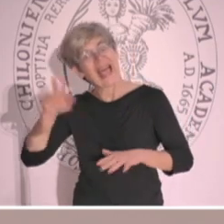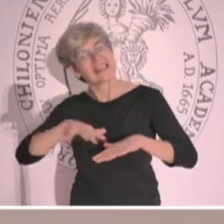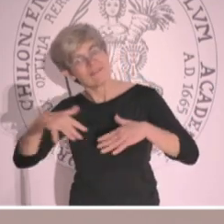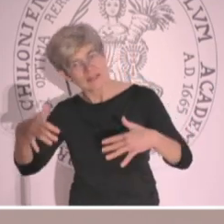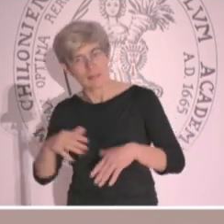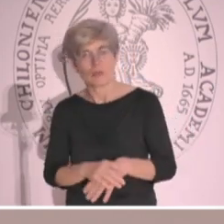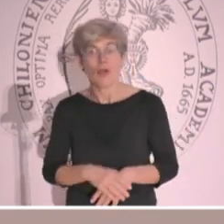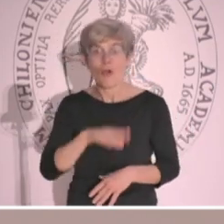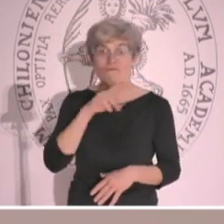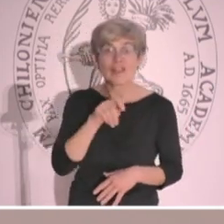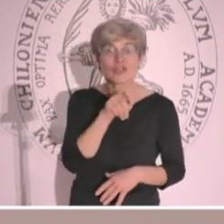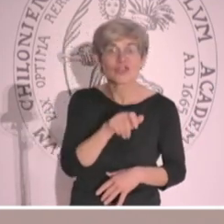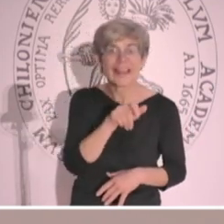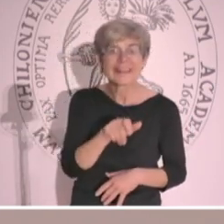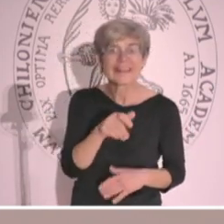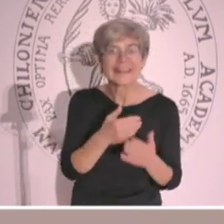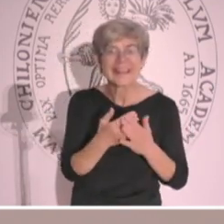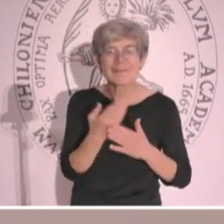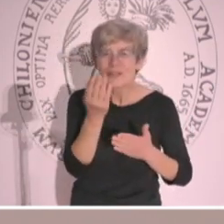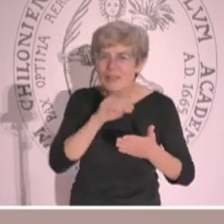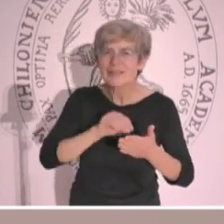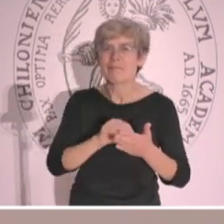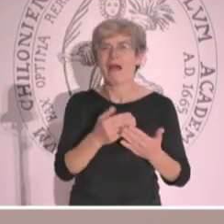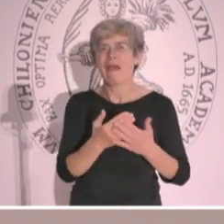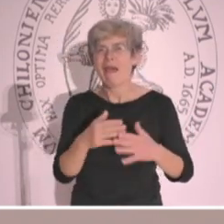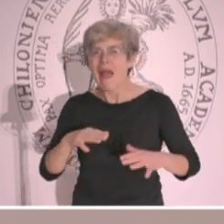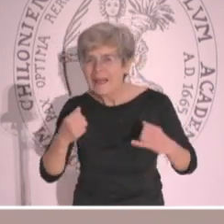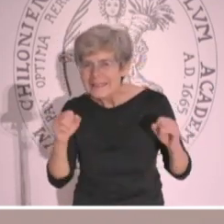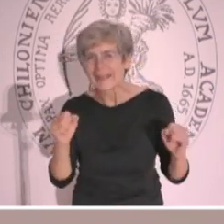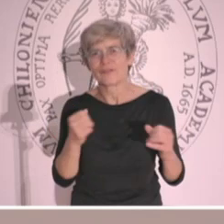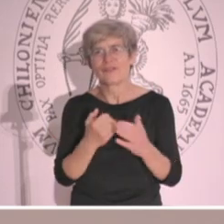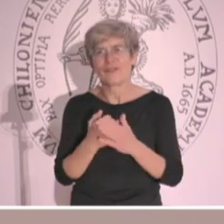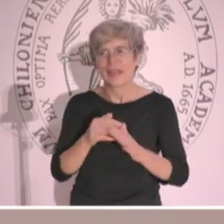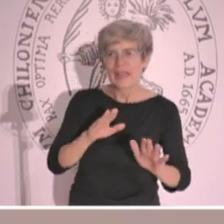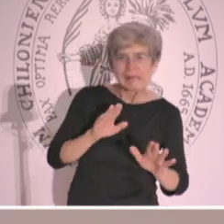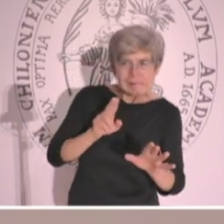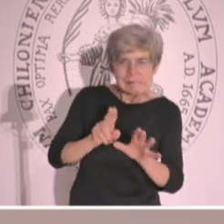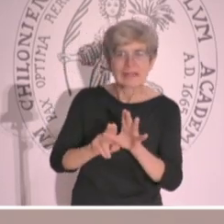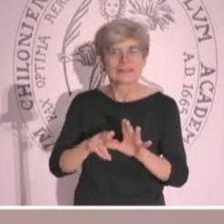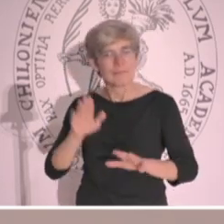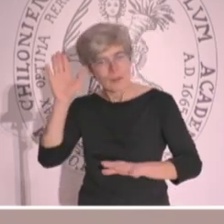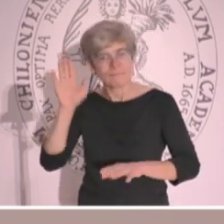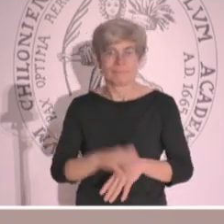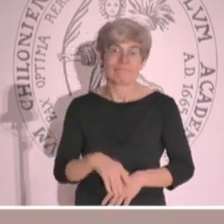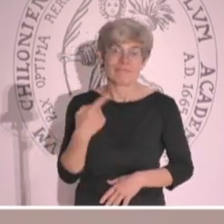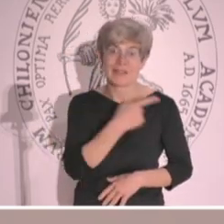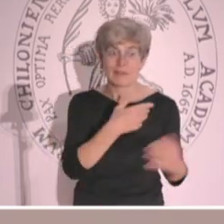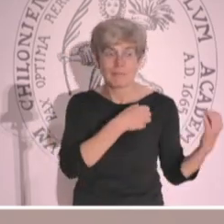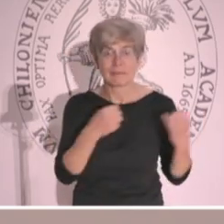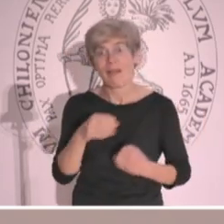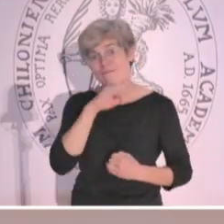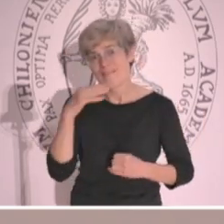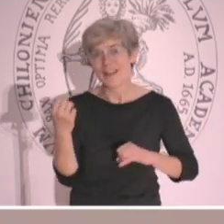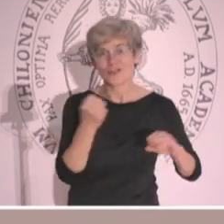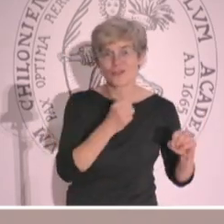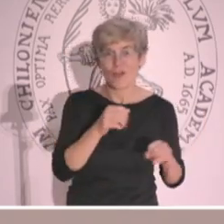mischen sich auch ein, nehmen Anteil an dem Schicksal der Stadt und bringen nicht nur viel Schwung und Ideen und manchmal auch